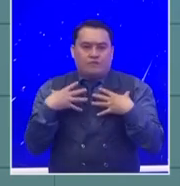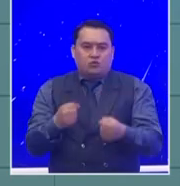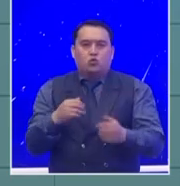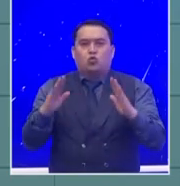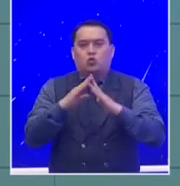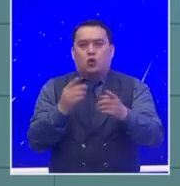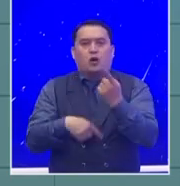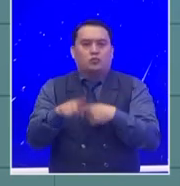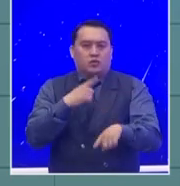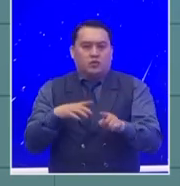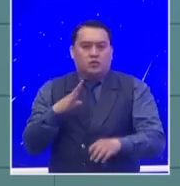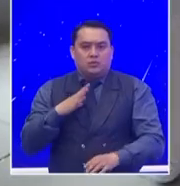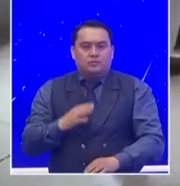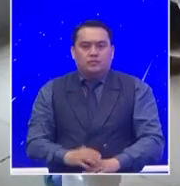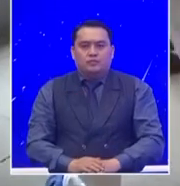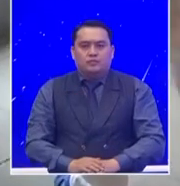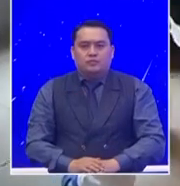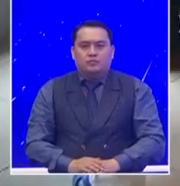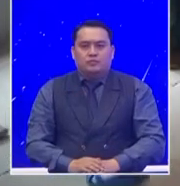үйлеріне жіберілген.